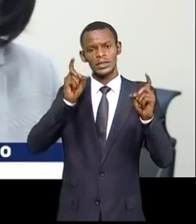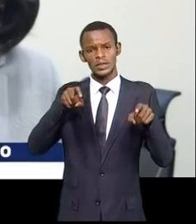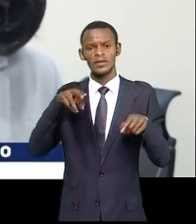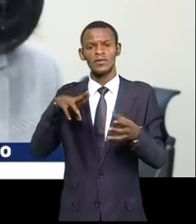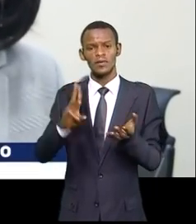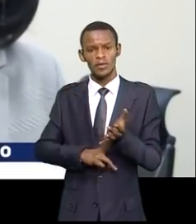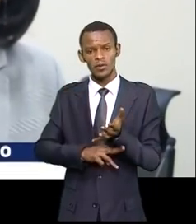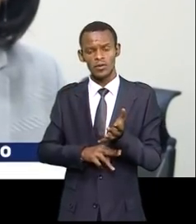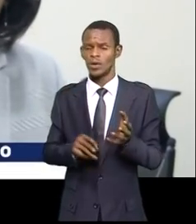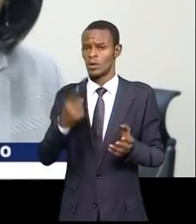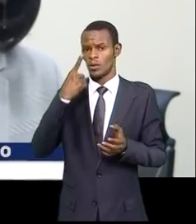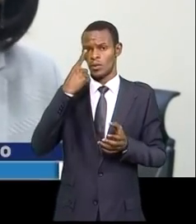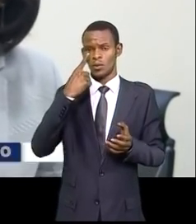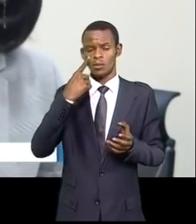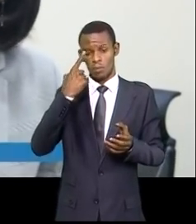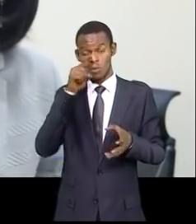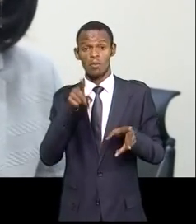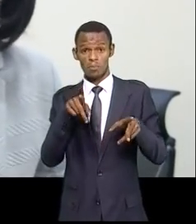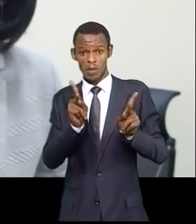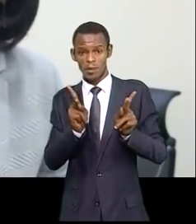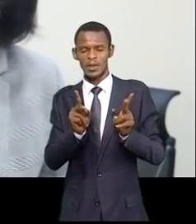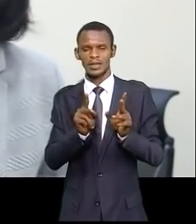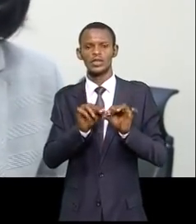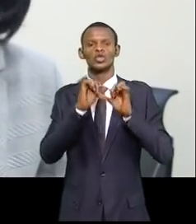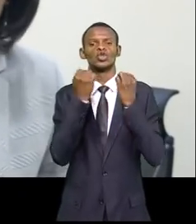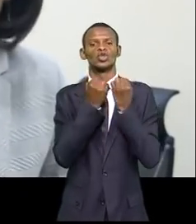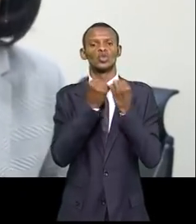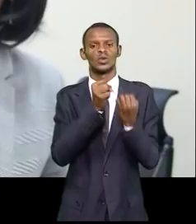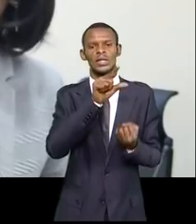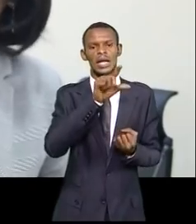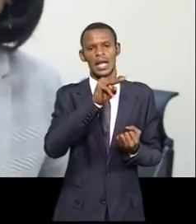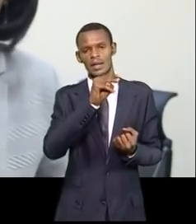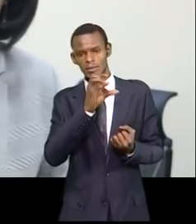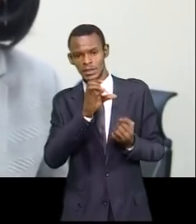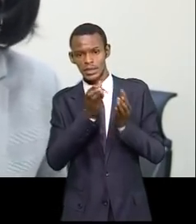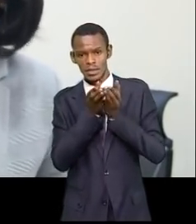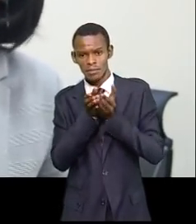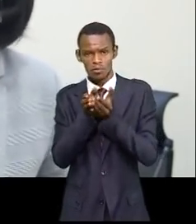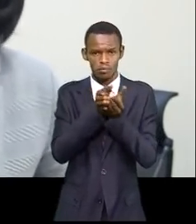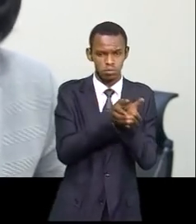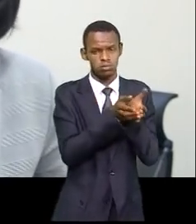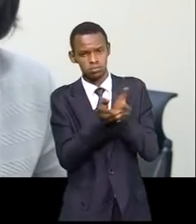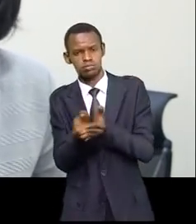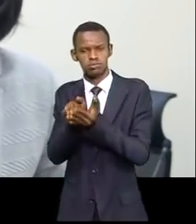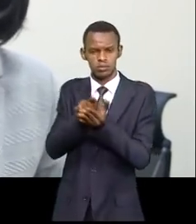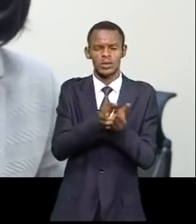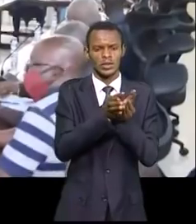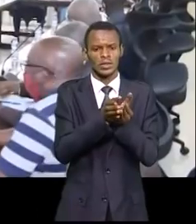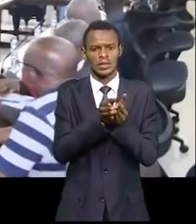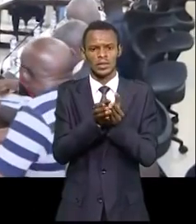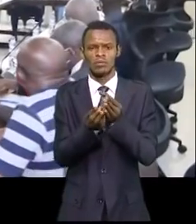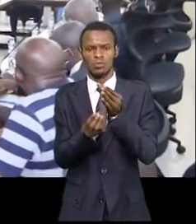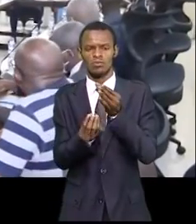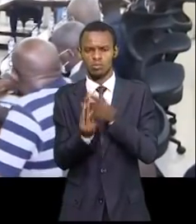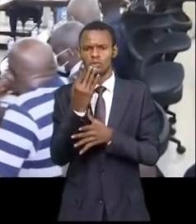supplémentaires pour pouvoir lui permettre donc de continuer à assurer sa mission au 22 août pour l'économie un